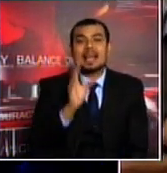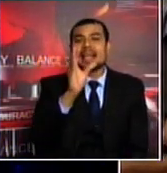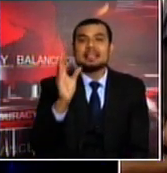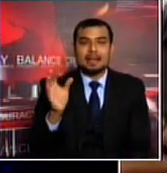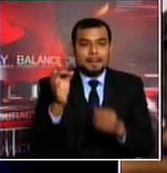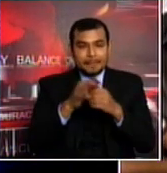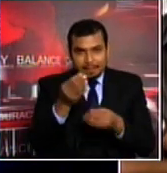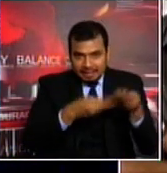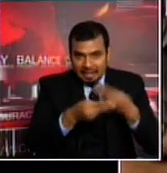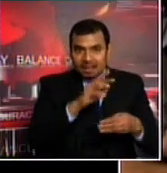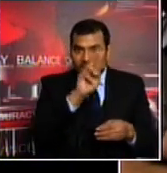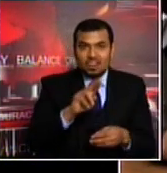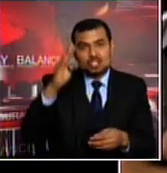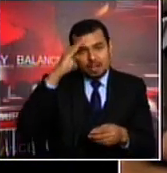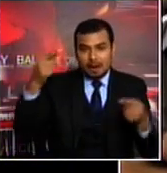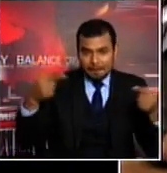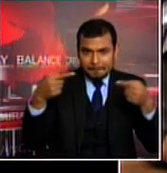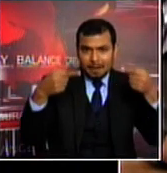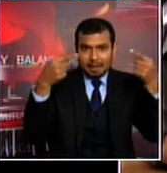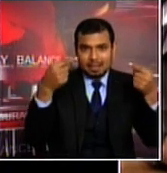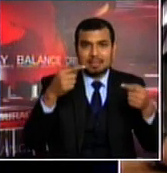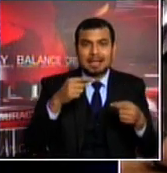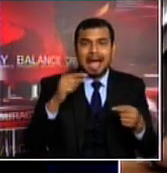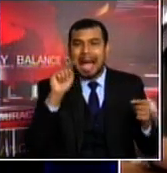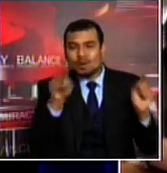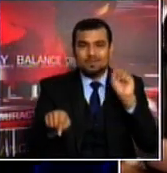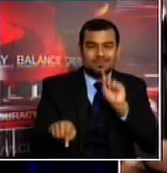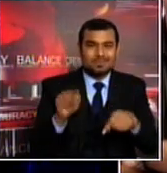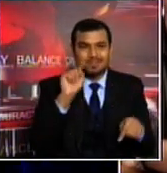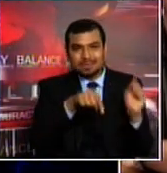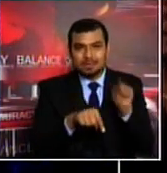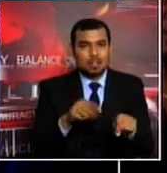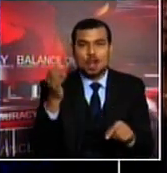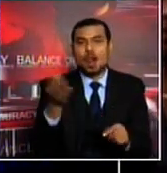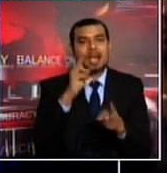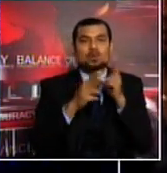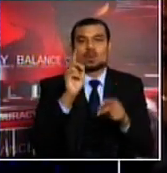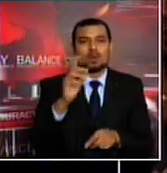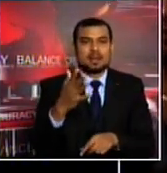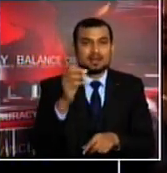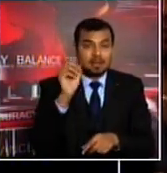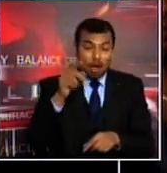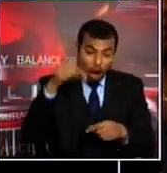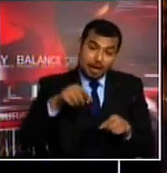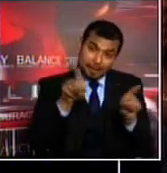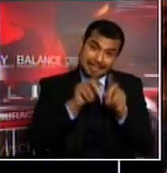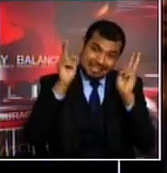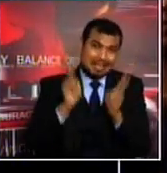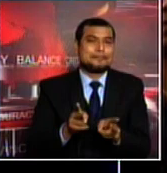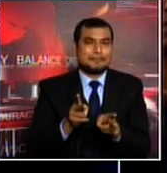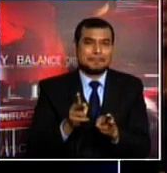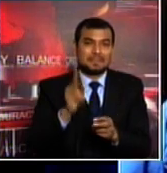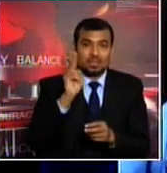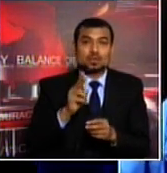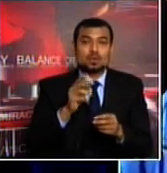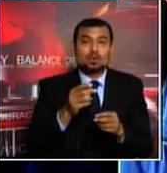यातायात व्यवसायी र सरकारको विवाद अनि आरोप प्रत्यारोप खासै नौलो भने होइन, अझै पनि जस्ताको तस्तै छ।